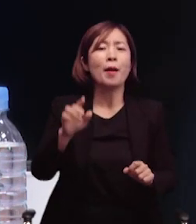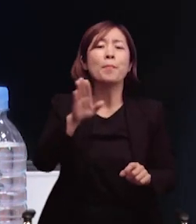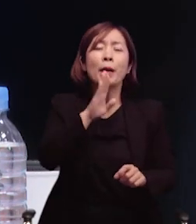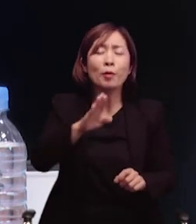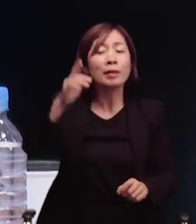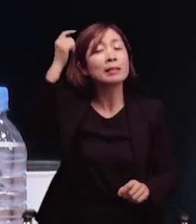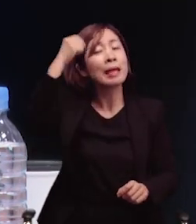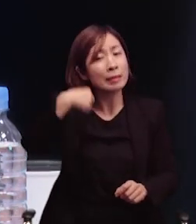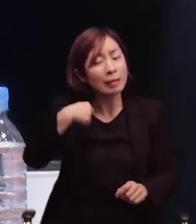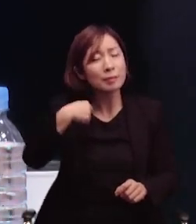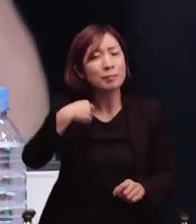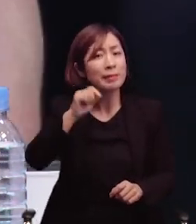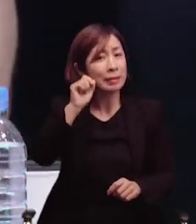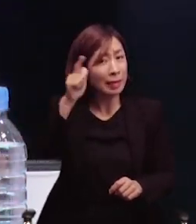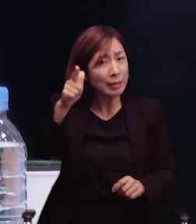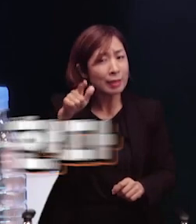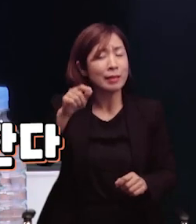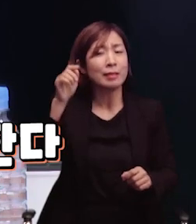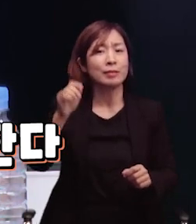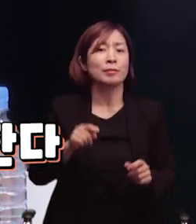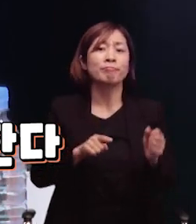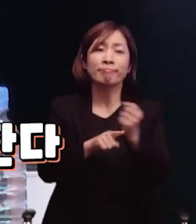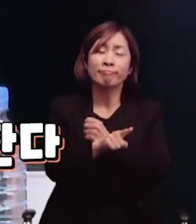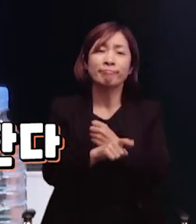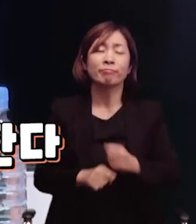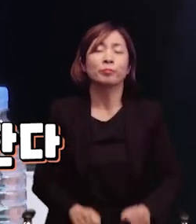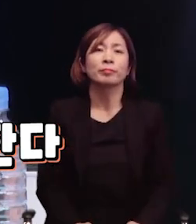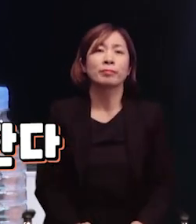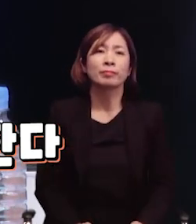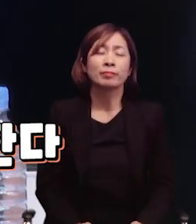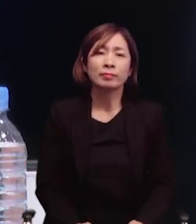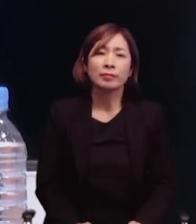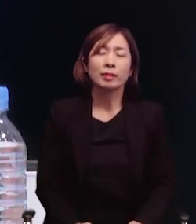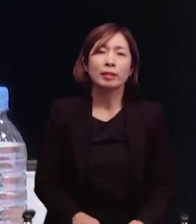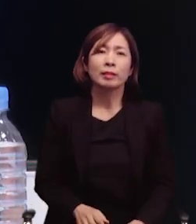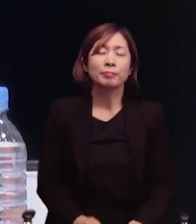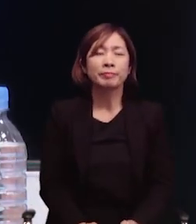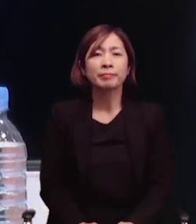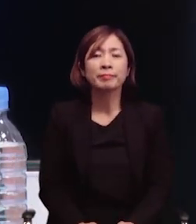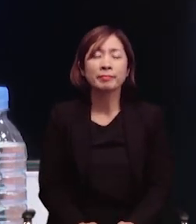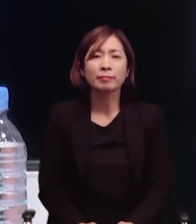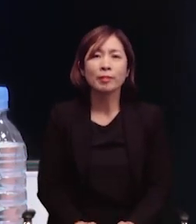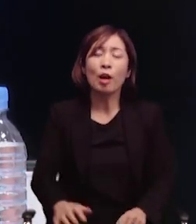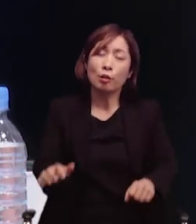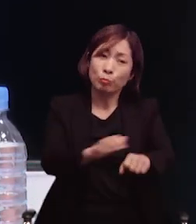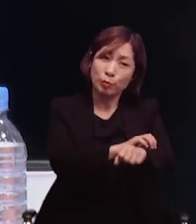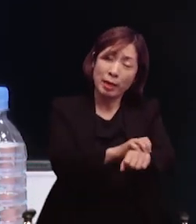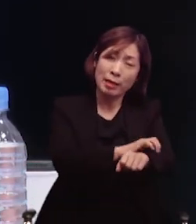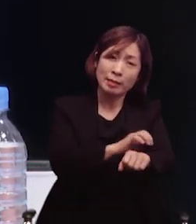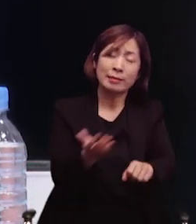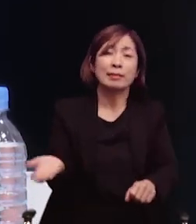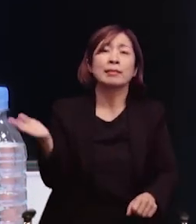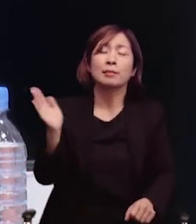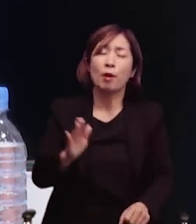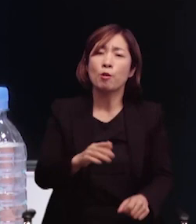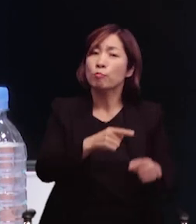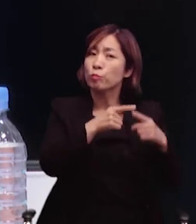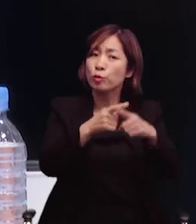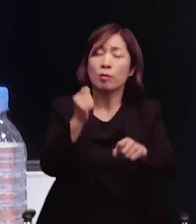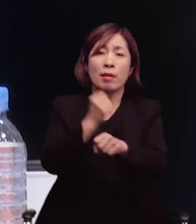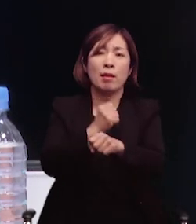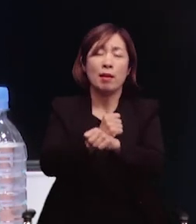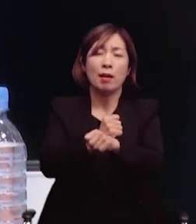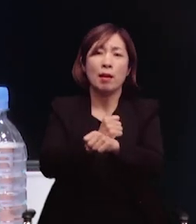거죠 요런 깨달음 들이 있는 상황을 짜샤 되요 불편 할 거지만 무조건